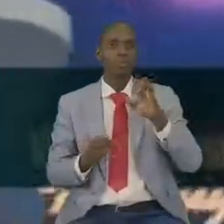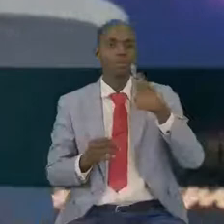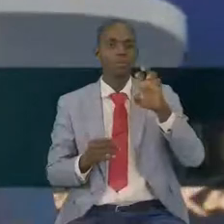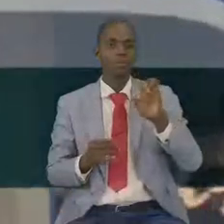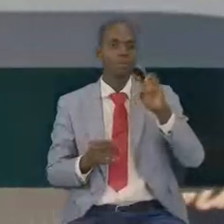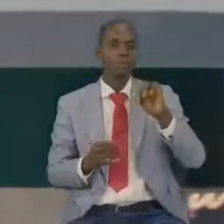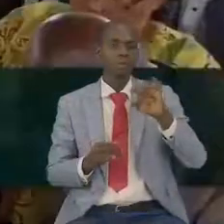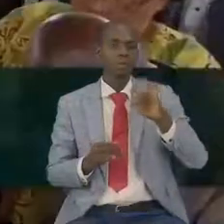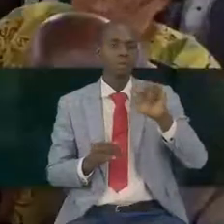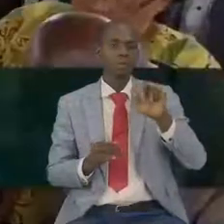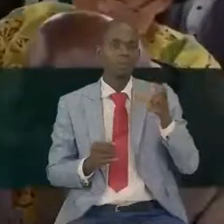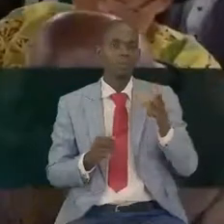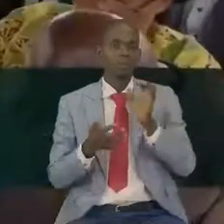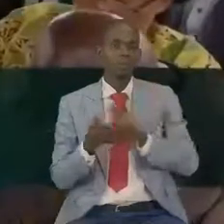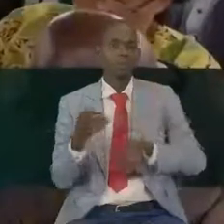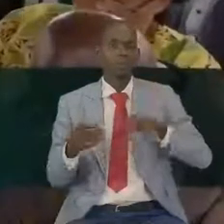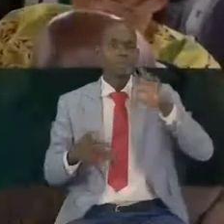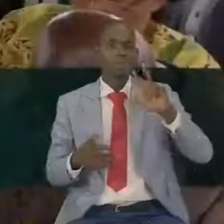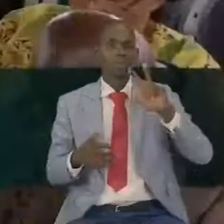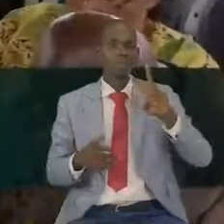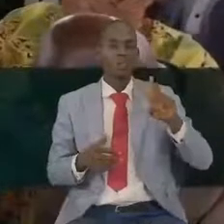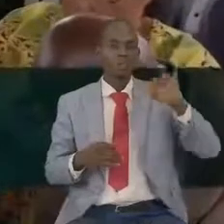32, verset 38.